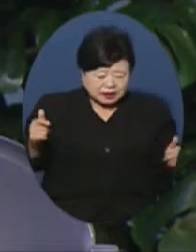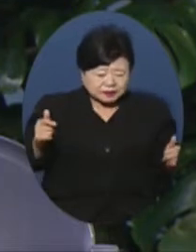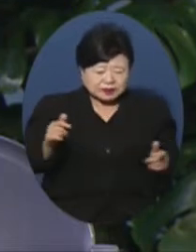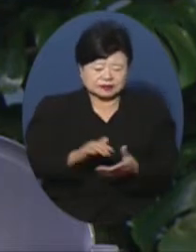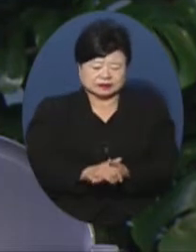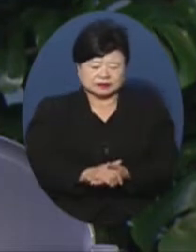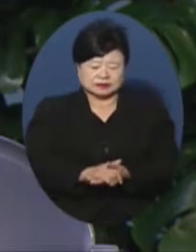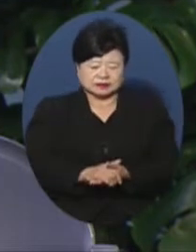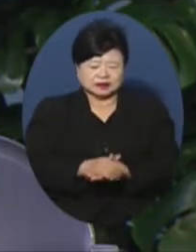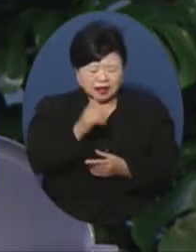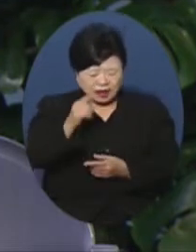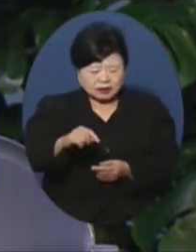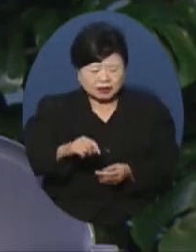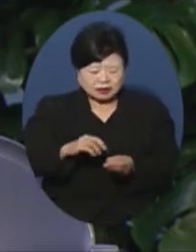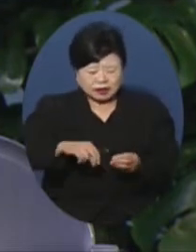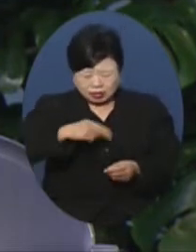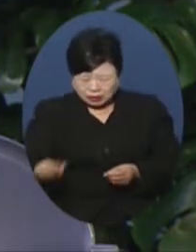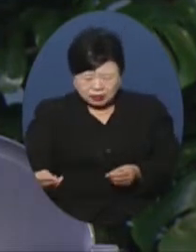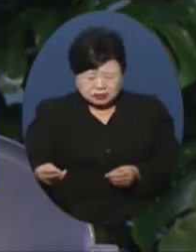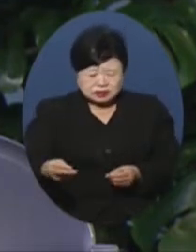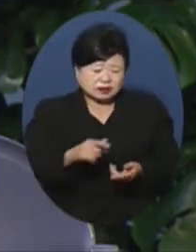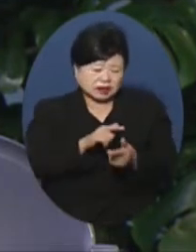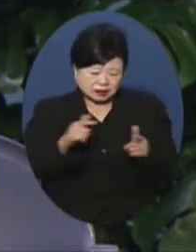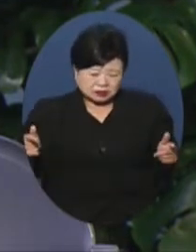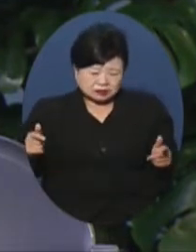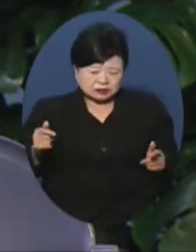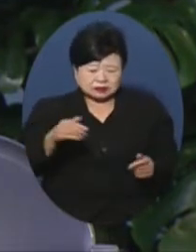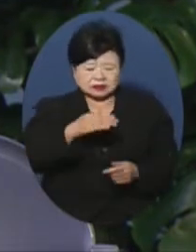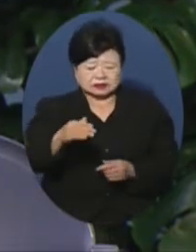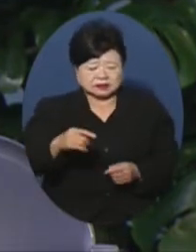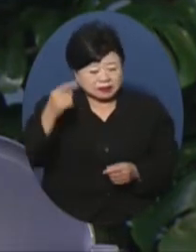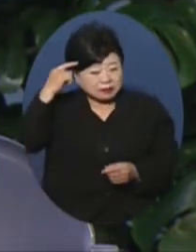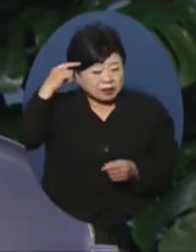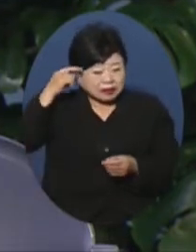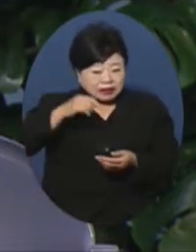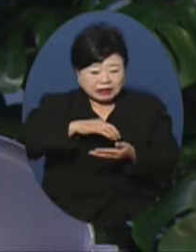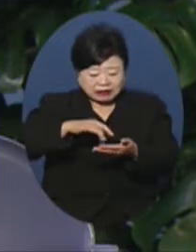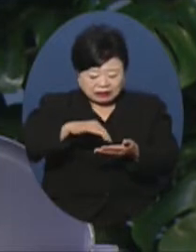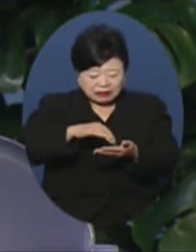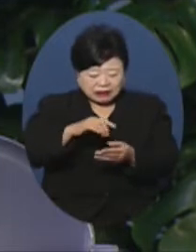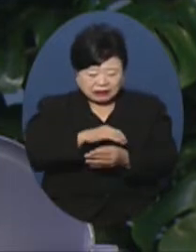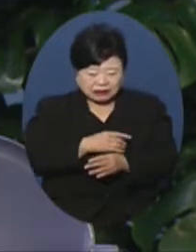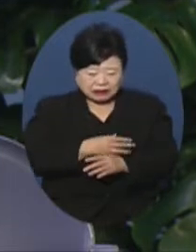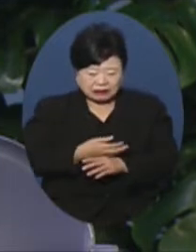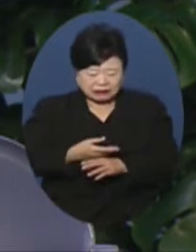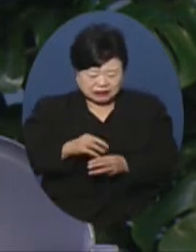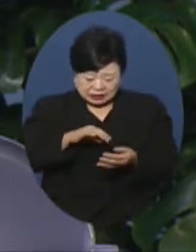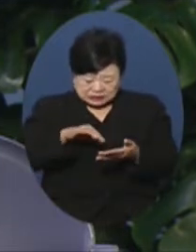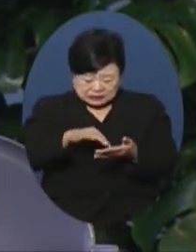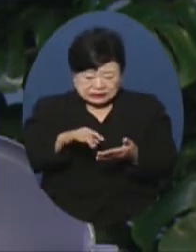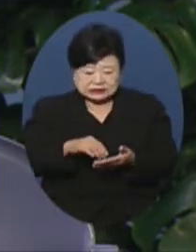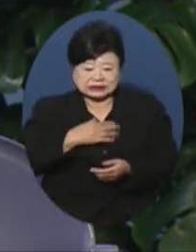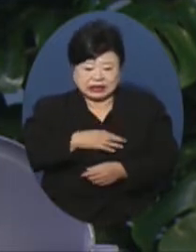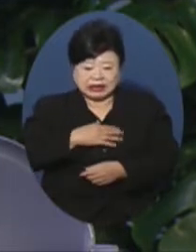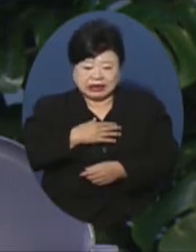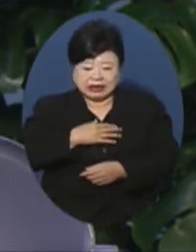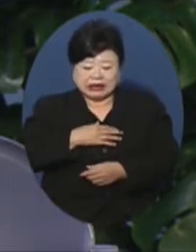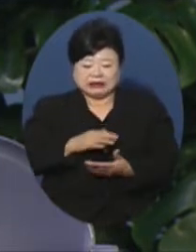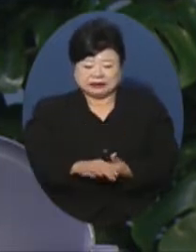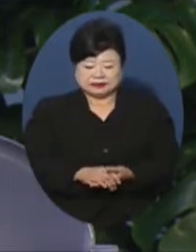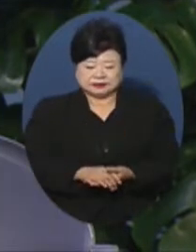허락하지 아니하시면 그 하나도 땅에 떨어지지 아니하리라고 말씀하셨습니다.